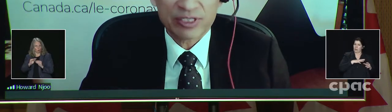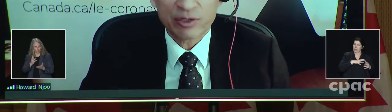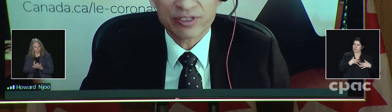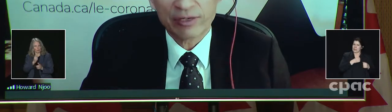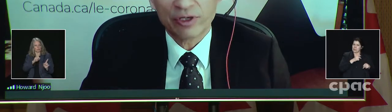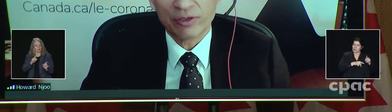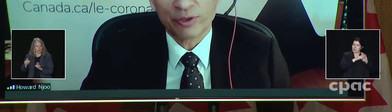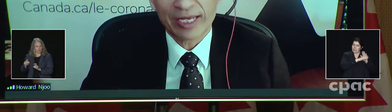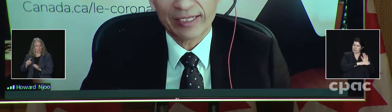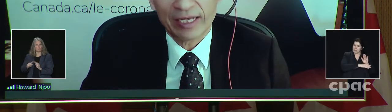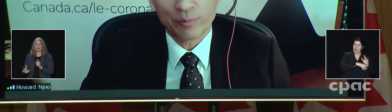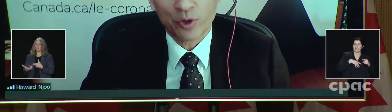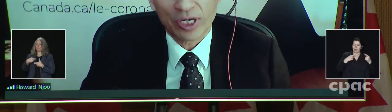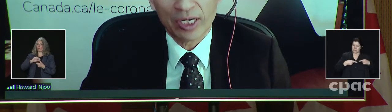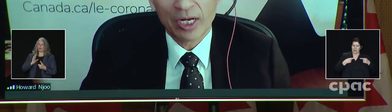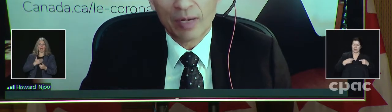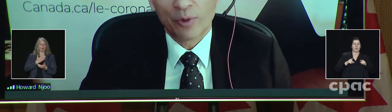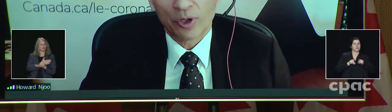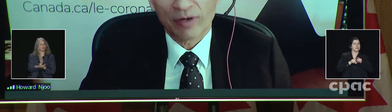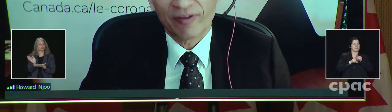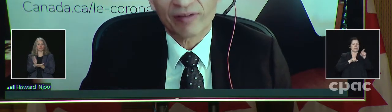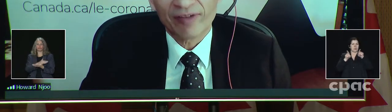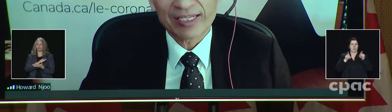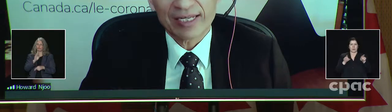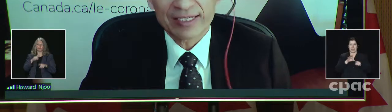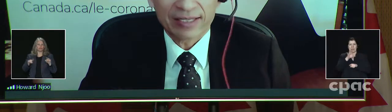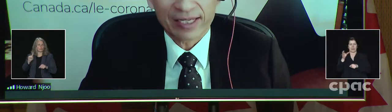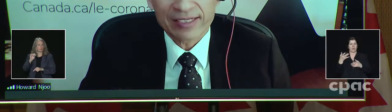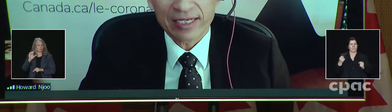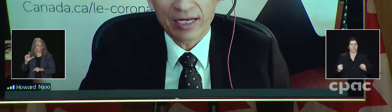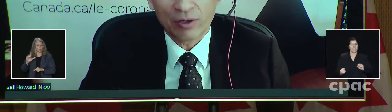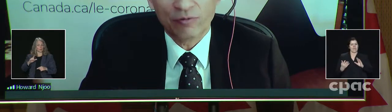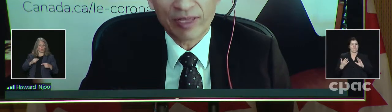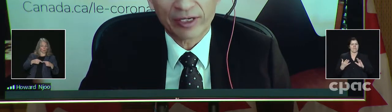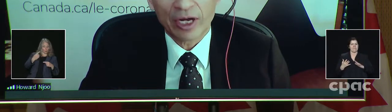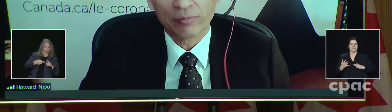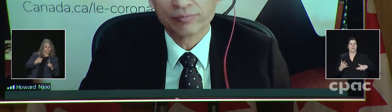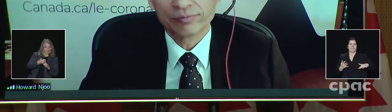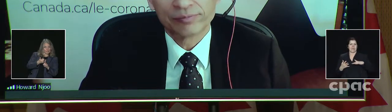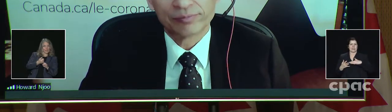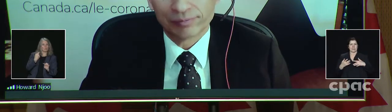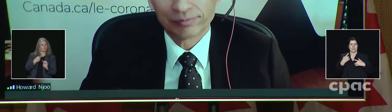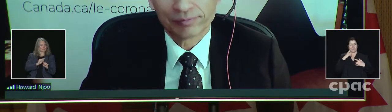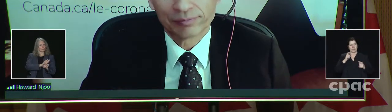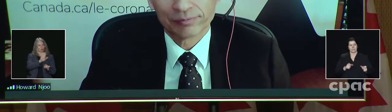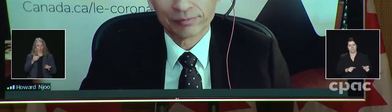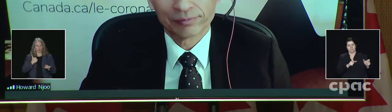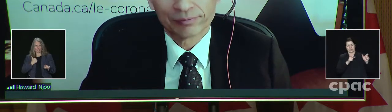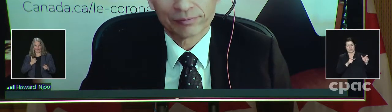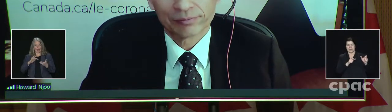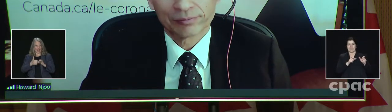mais aussi au sein du Canada pour faire face, s'adresser aux variants.